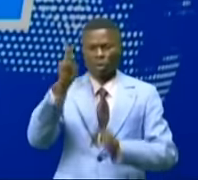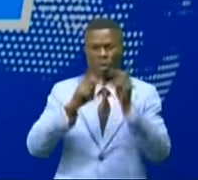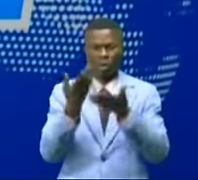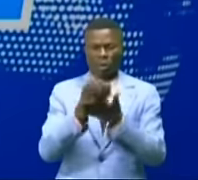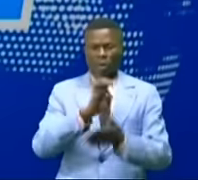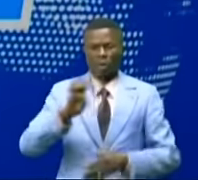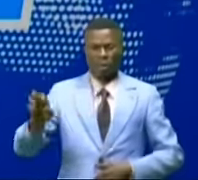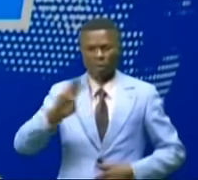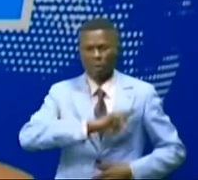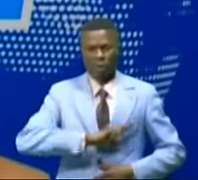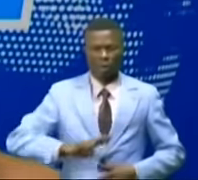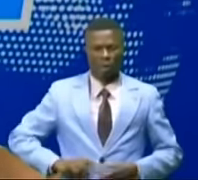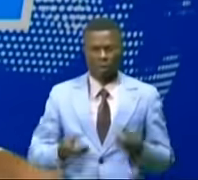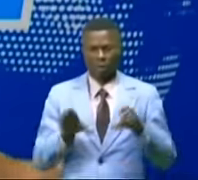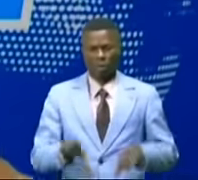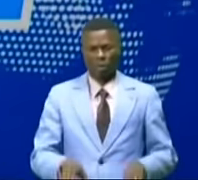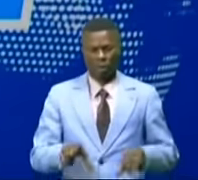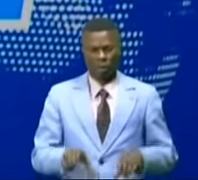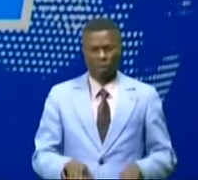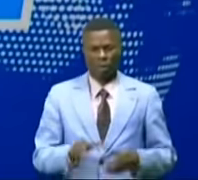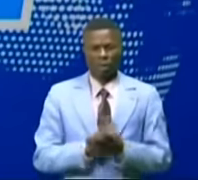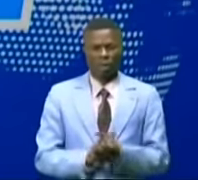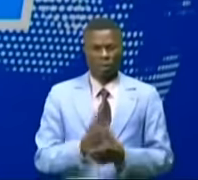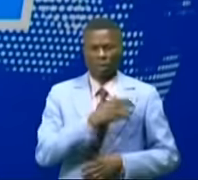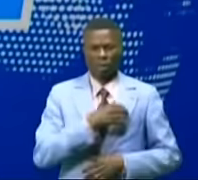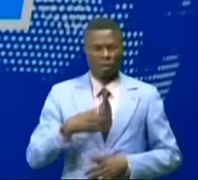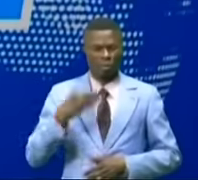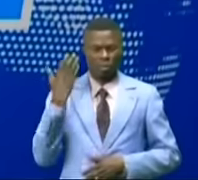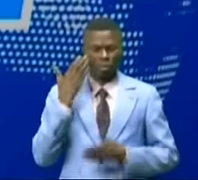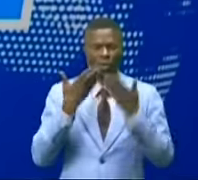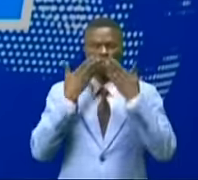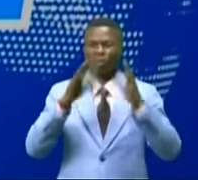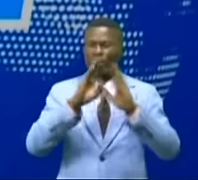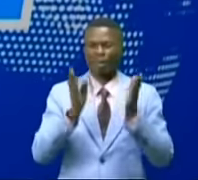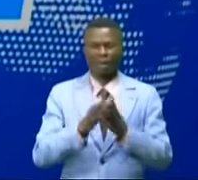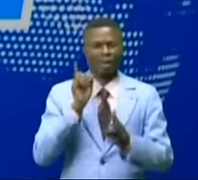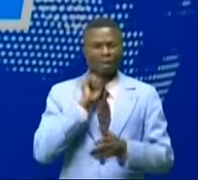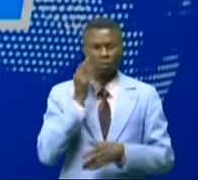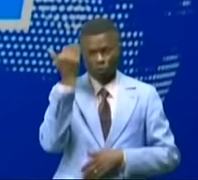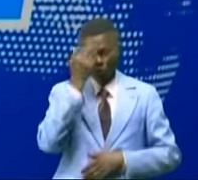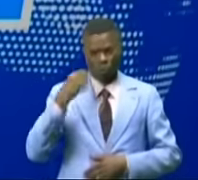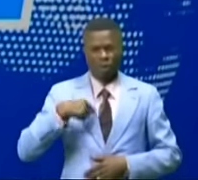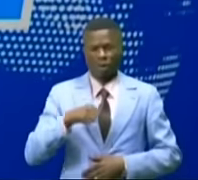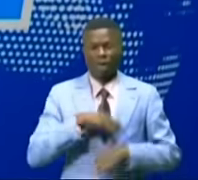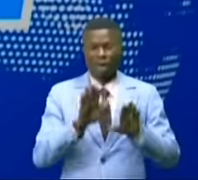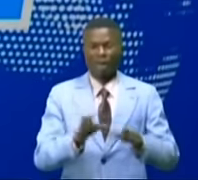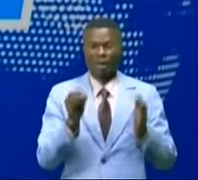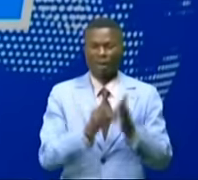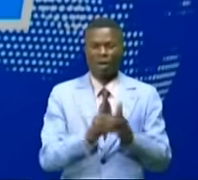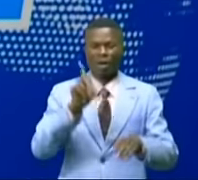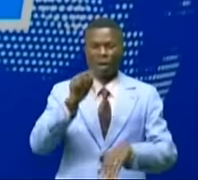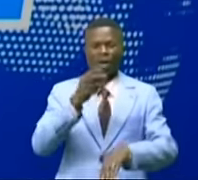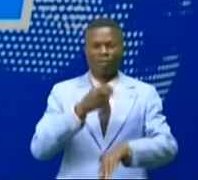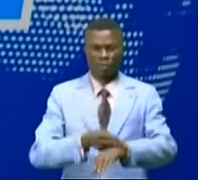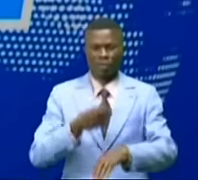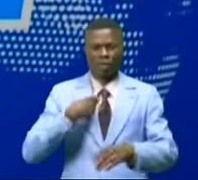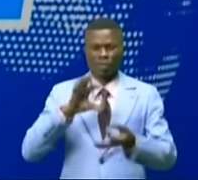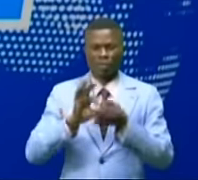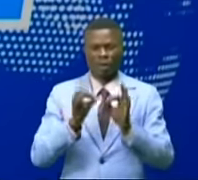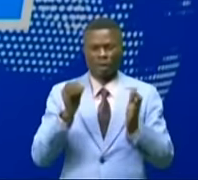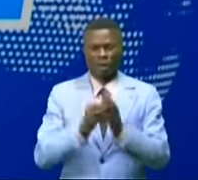de la partie est de la RDC. Madame, Monsieur, nous vous disons merci de nous avoir suivis. Merci également à Michel